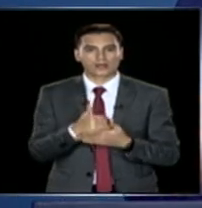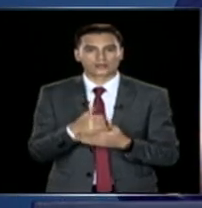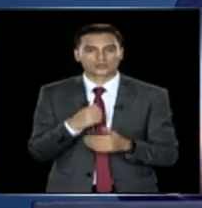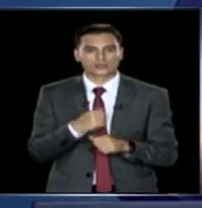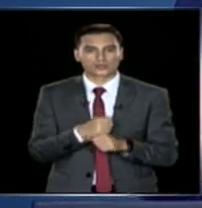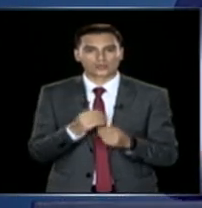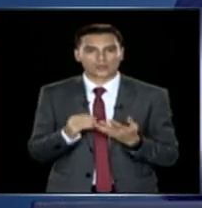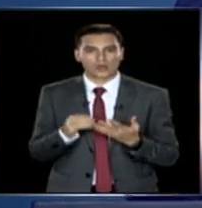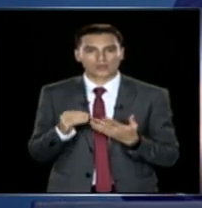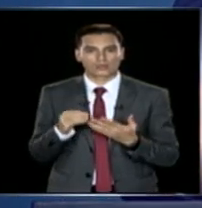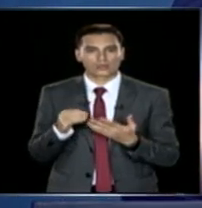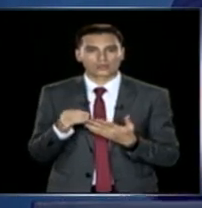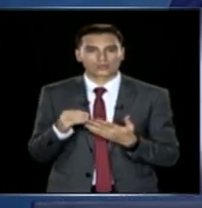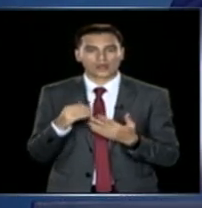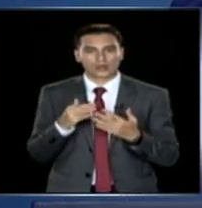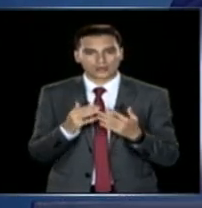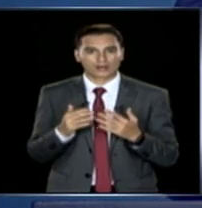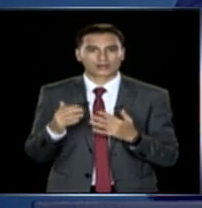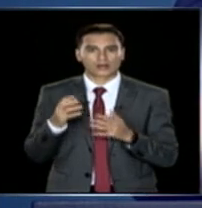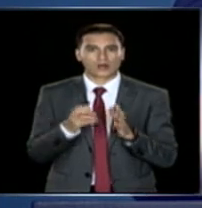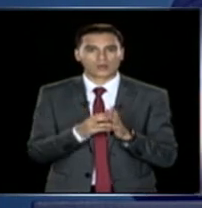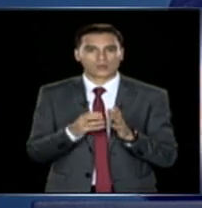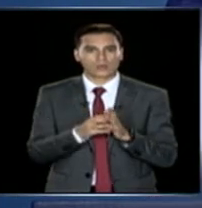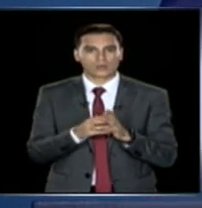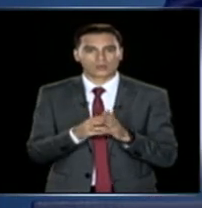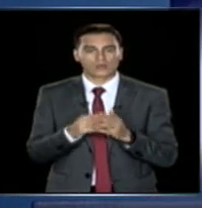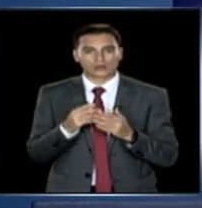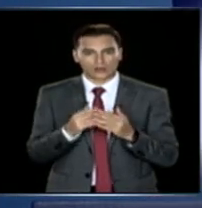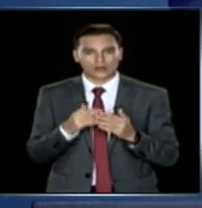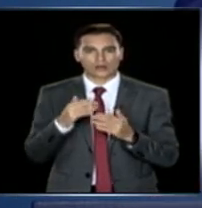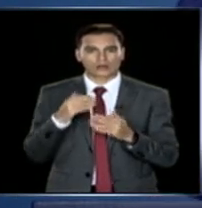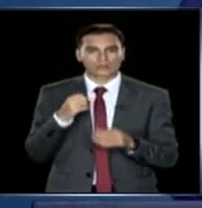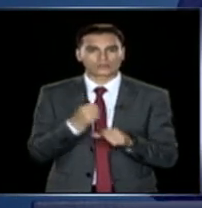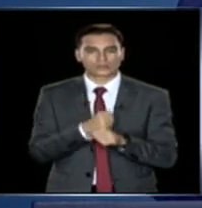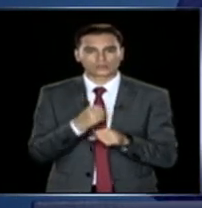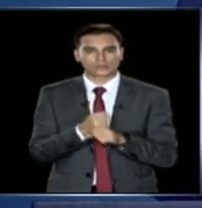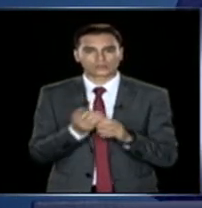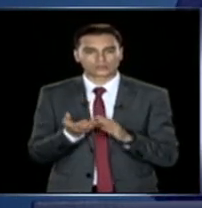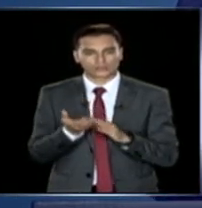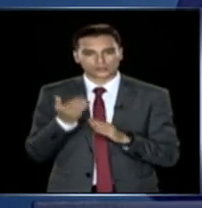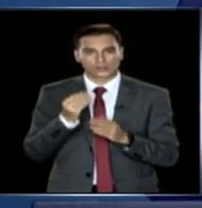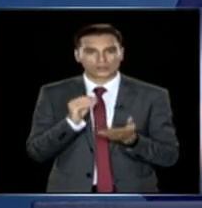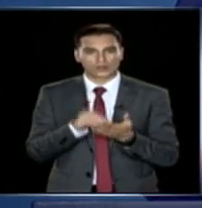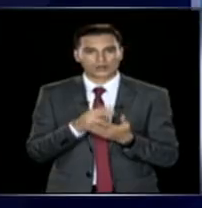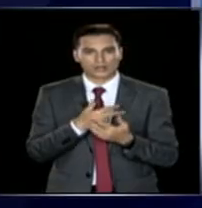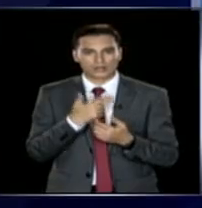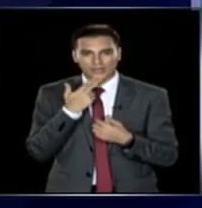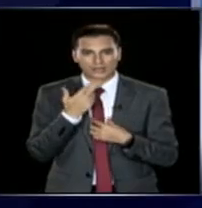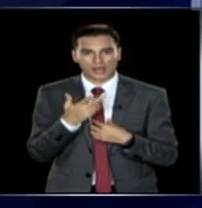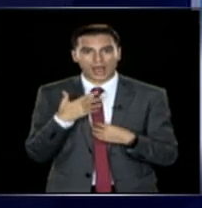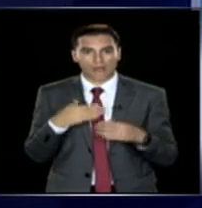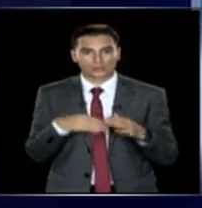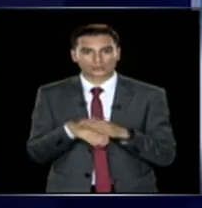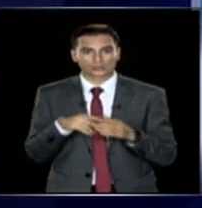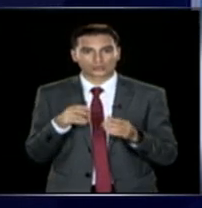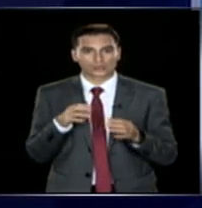كده، وما ربنا يكرم أخش الكلية واترقى طبعا، وربنا يجيب الفيل خير ان شاء انت الله. عايز تخش